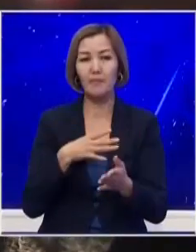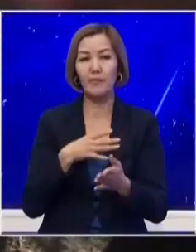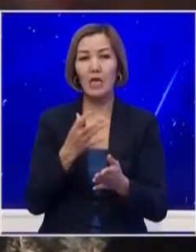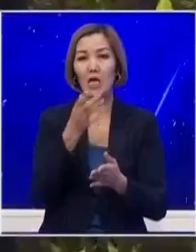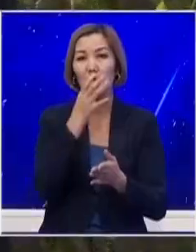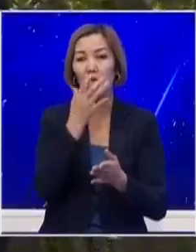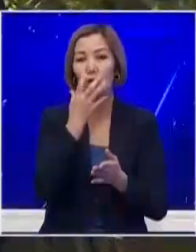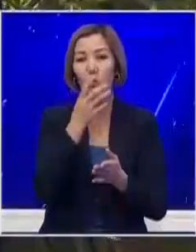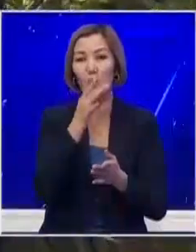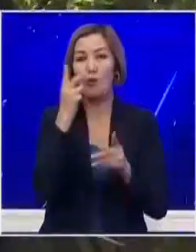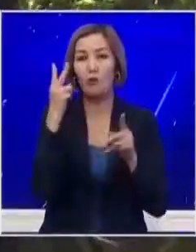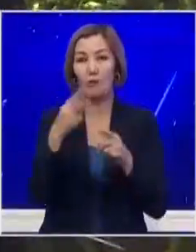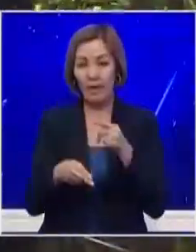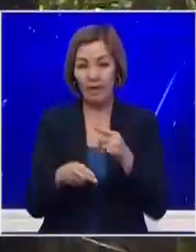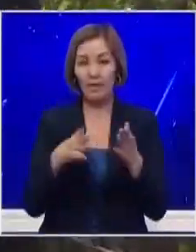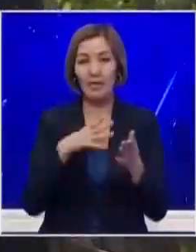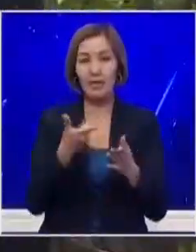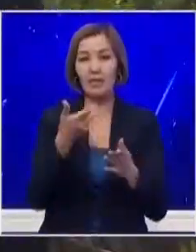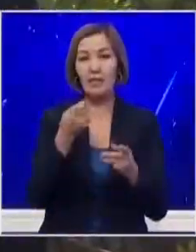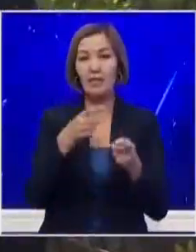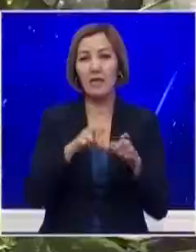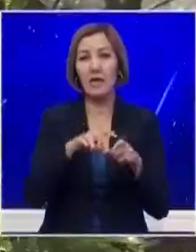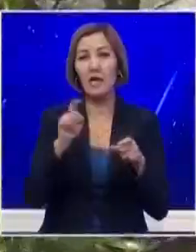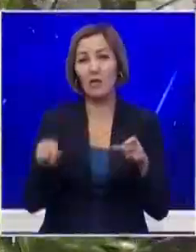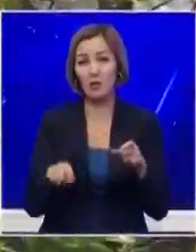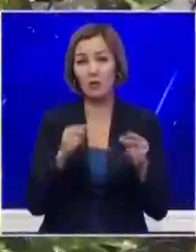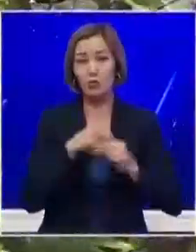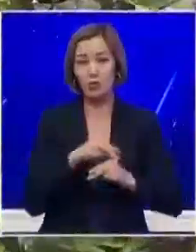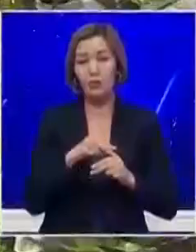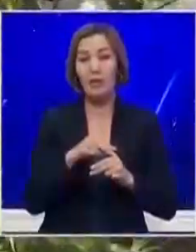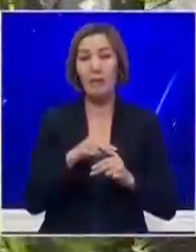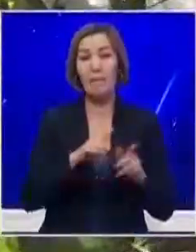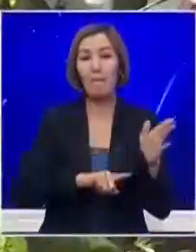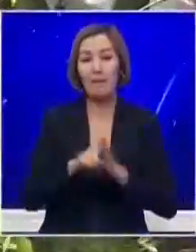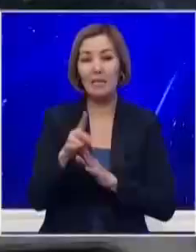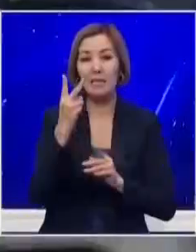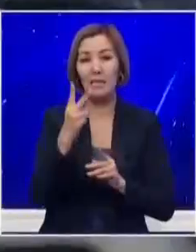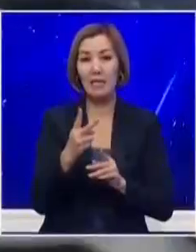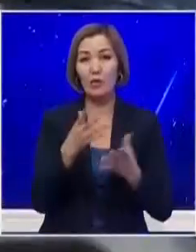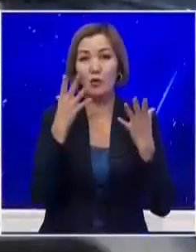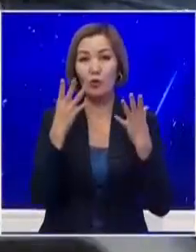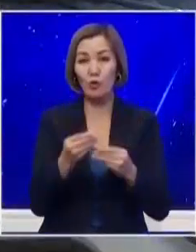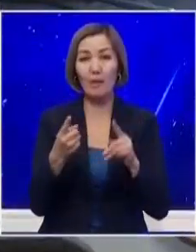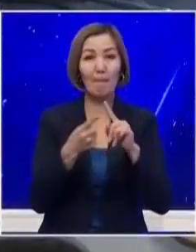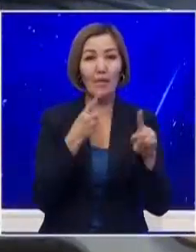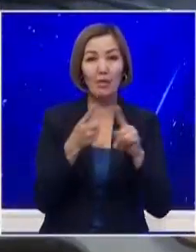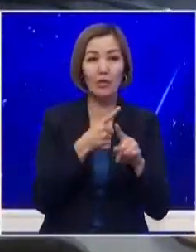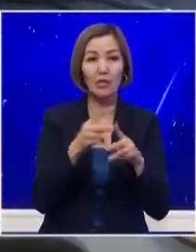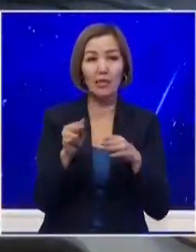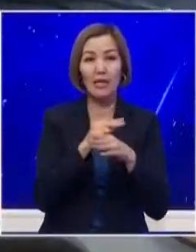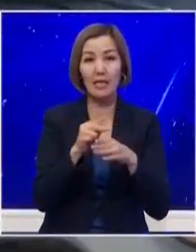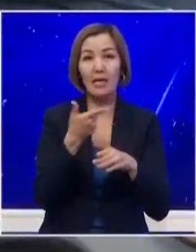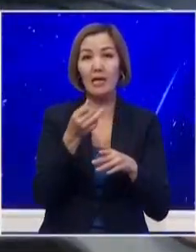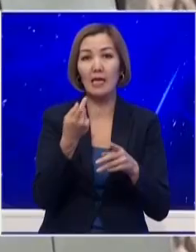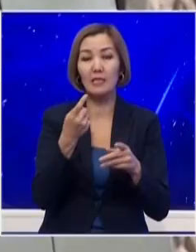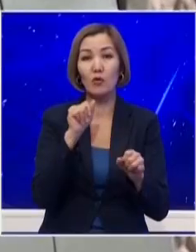байланысты берешегі бар тұтынушыларды газ жүйесінен ажырату жұмыстары басталды. Ол екі түрлі тәсілмен жүзеге асады. Біріншісі дәнекерлеу арқылы көгілдір